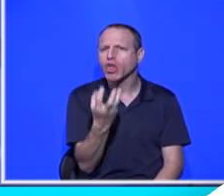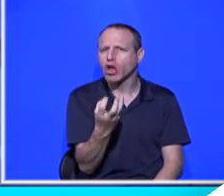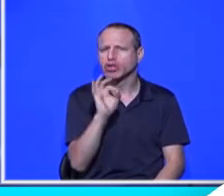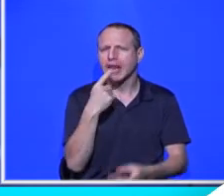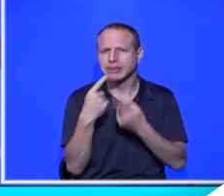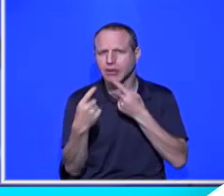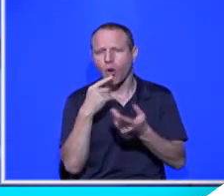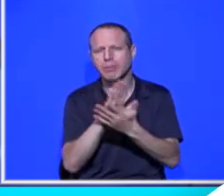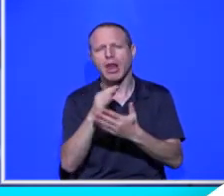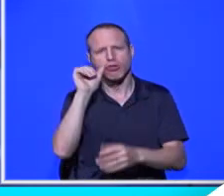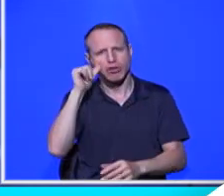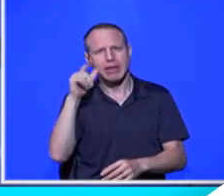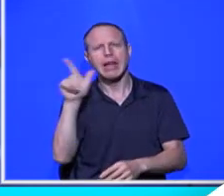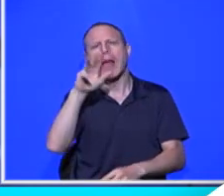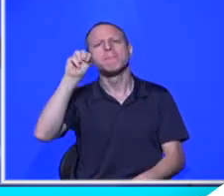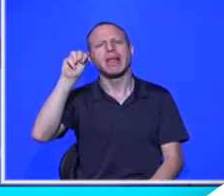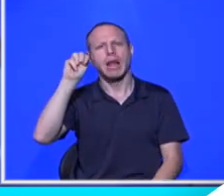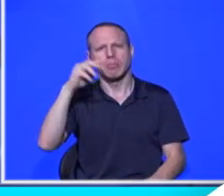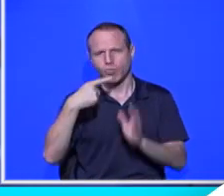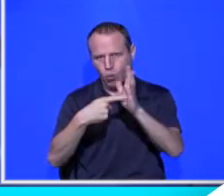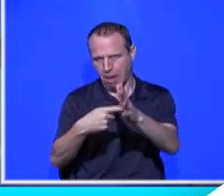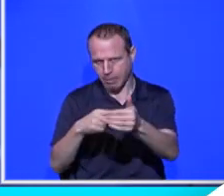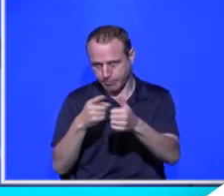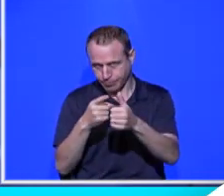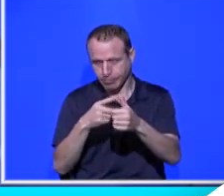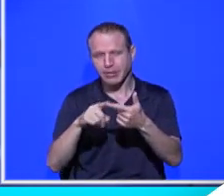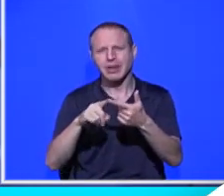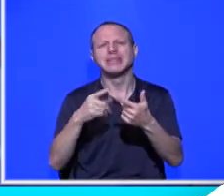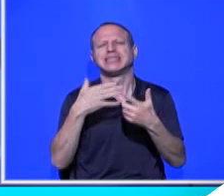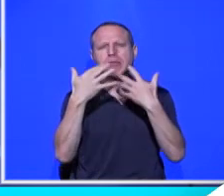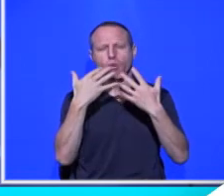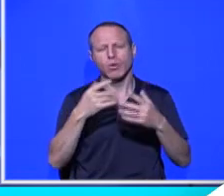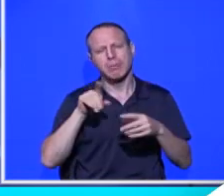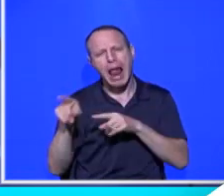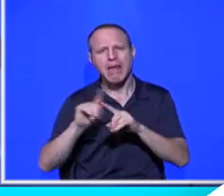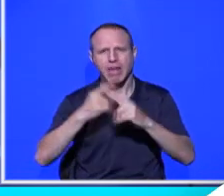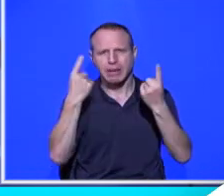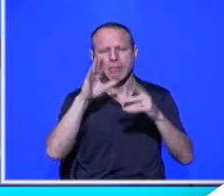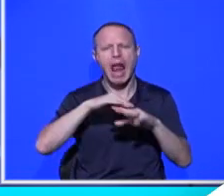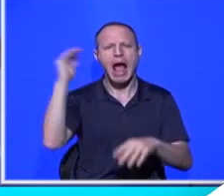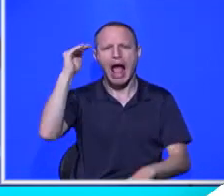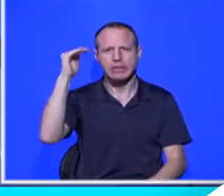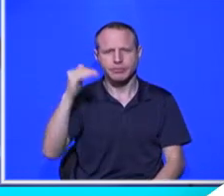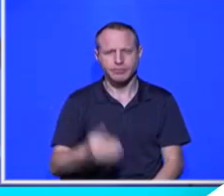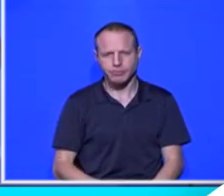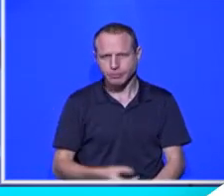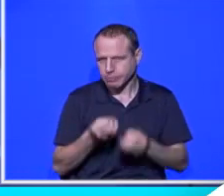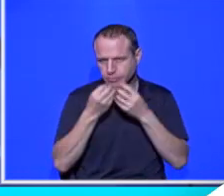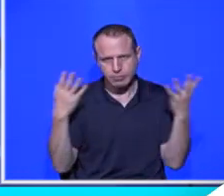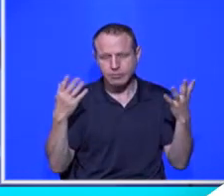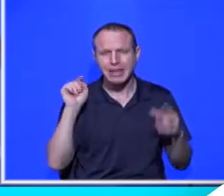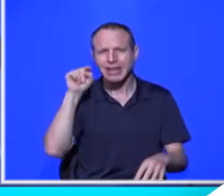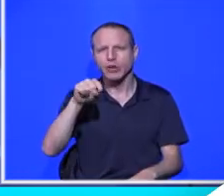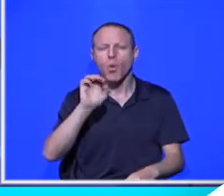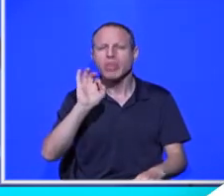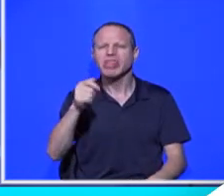של השיחות בין אשכנזי לבין מנדלבליט, לדוגמה. סיפורים כאלה ואחרים על בני גנץ, שבאופן מדהים הגיעו